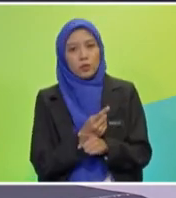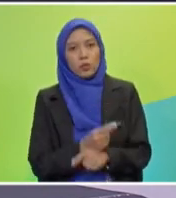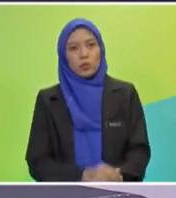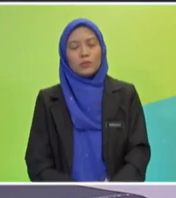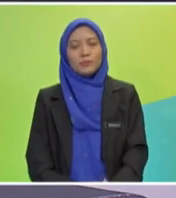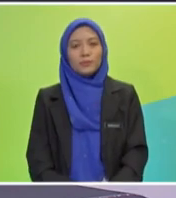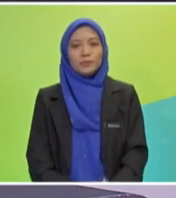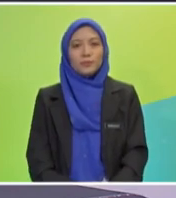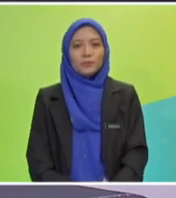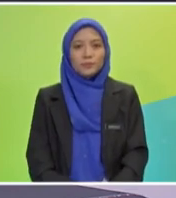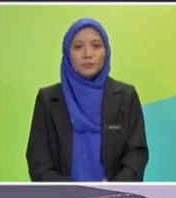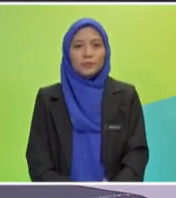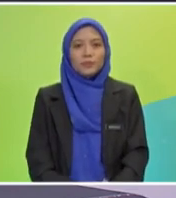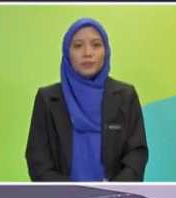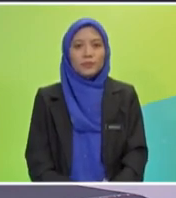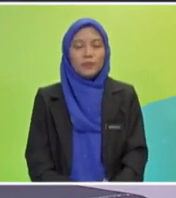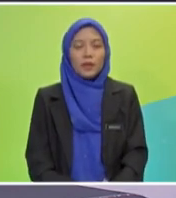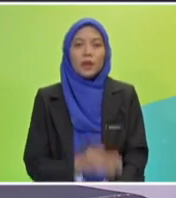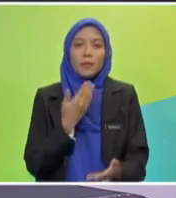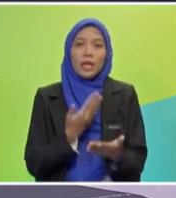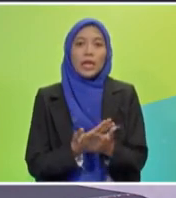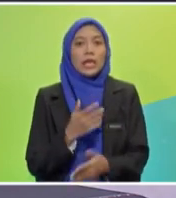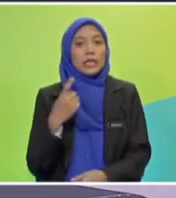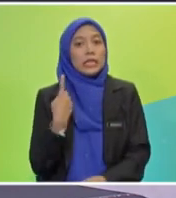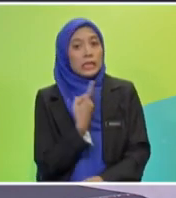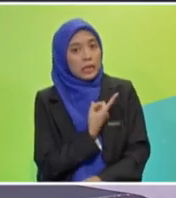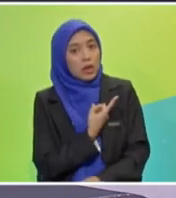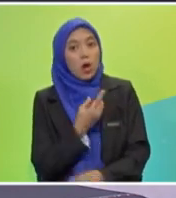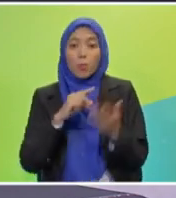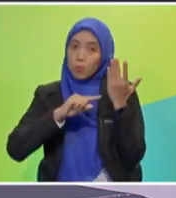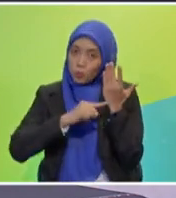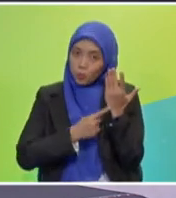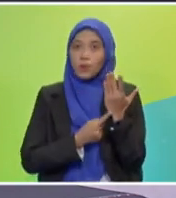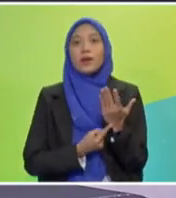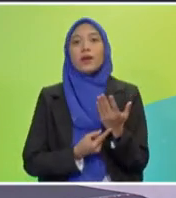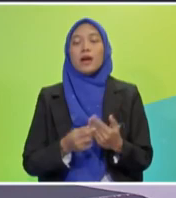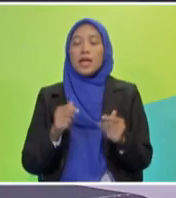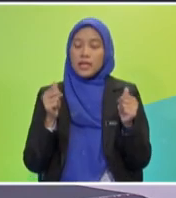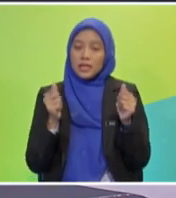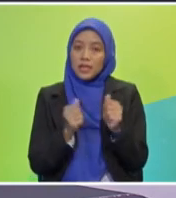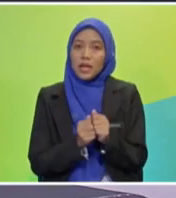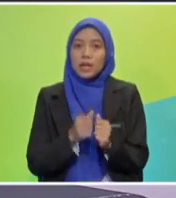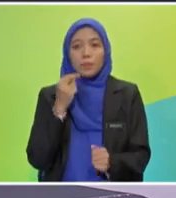penting semasa bertutur. Baiklah, kita mulakan dengan dialog yang pertama tadi.